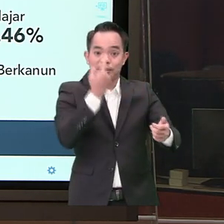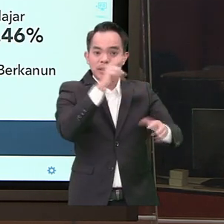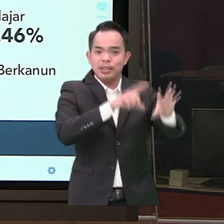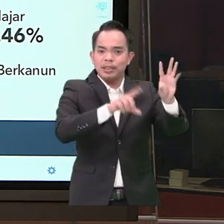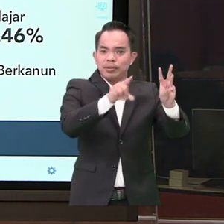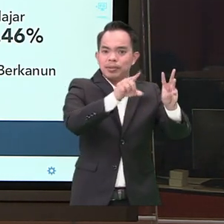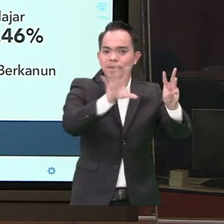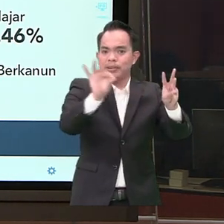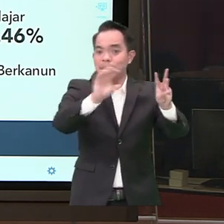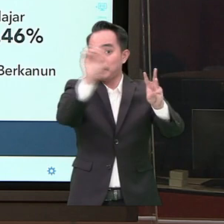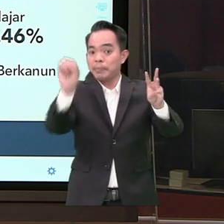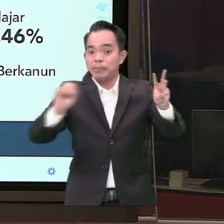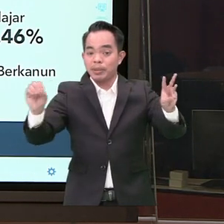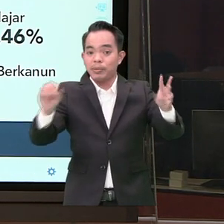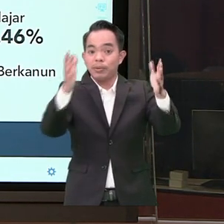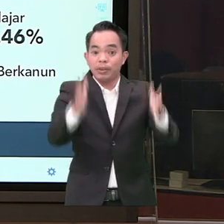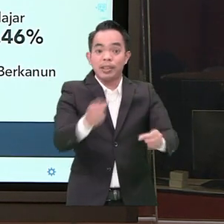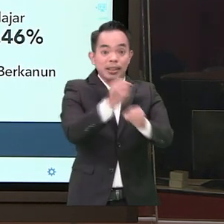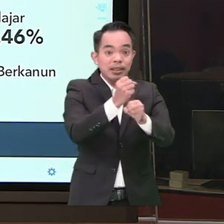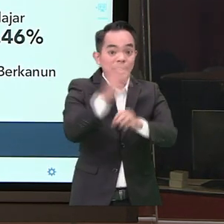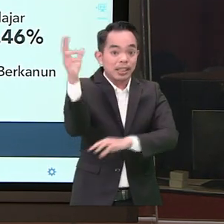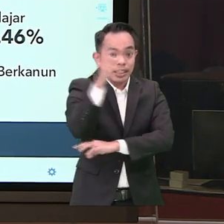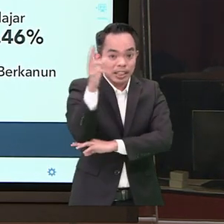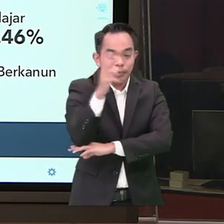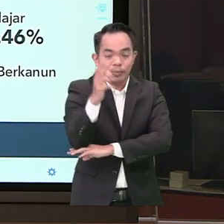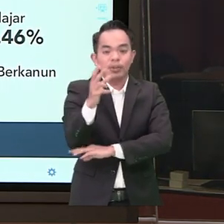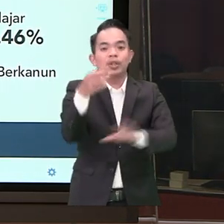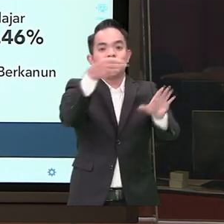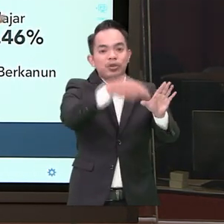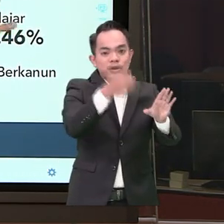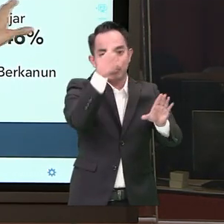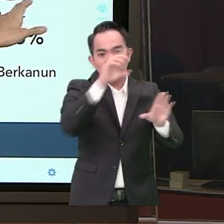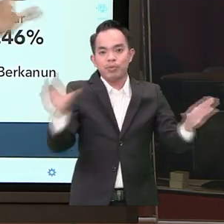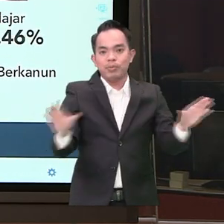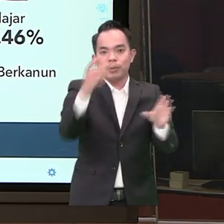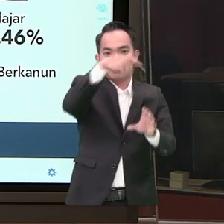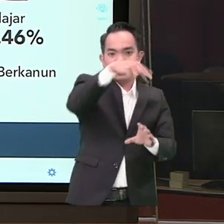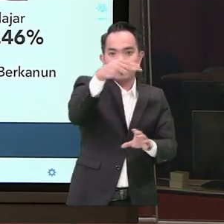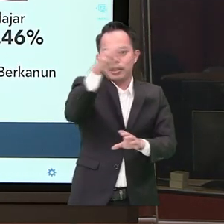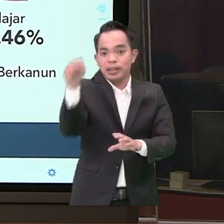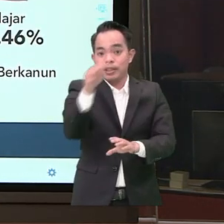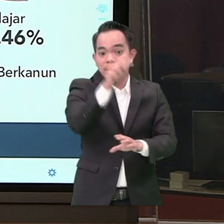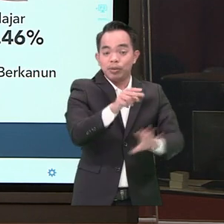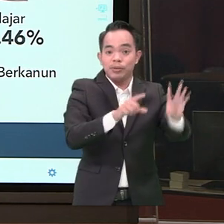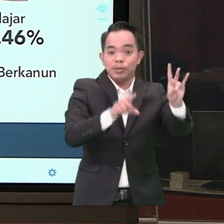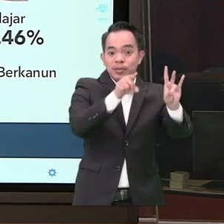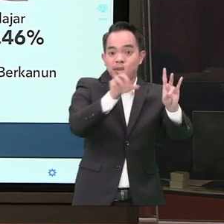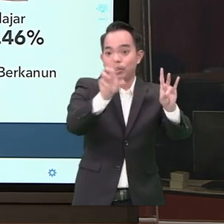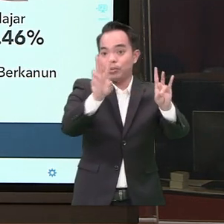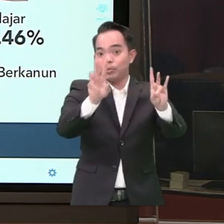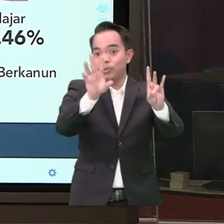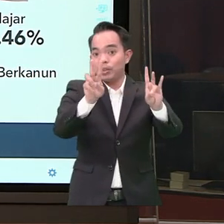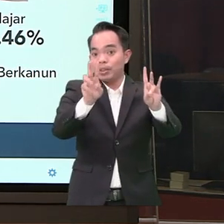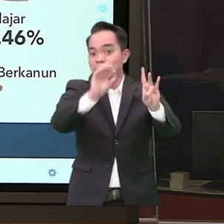kerajaan juga terlibat ataupun individu berikut terlibat juga dalam sektor pick healing 7 + 1 pelajar mungkin